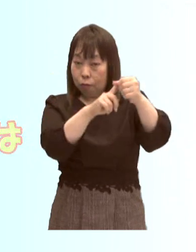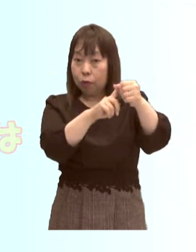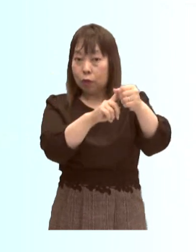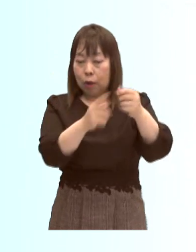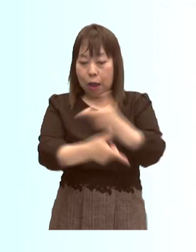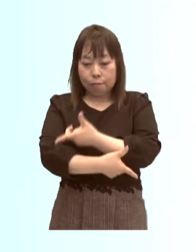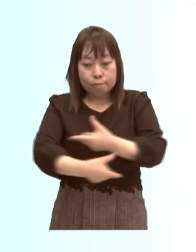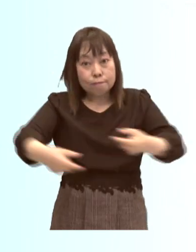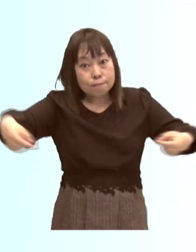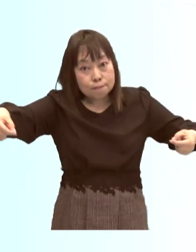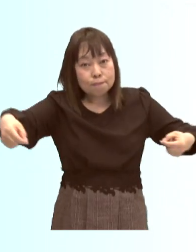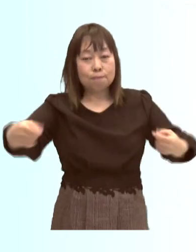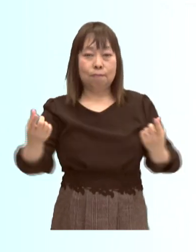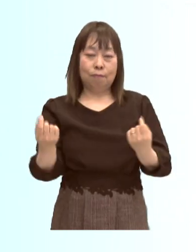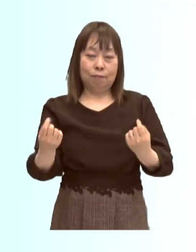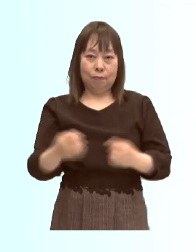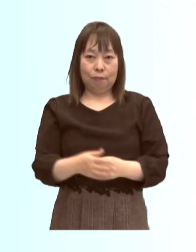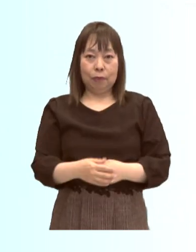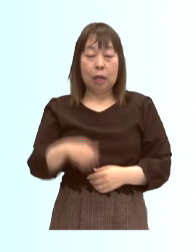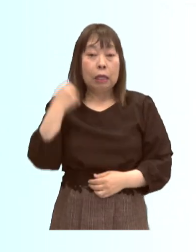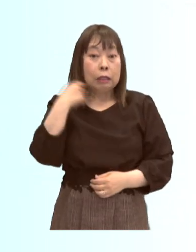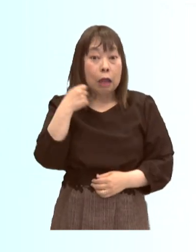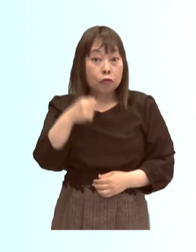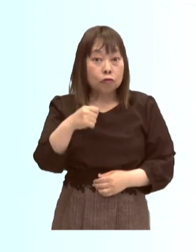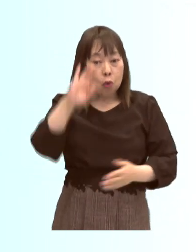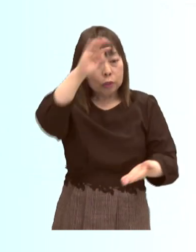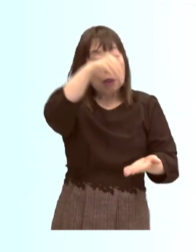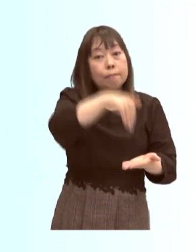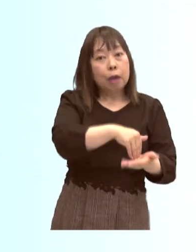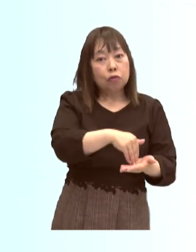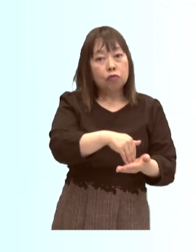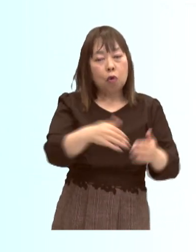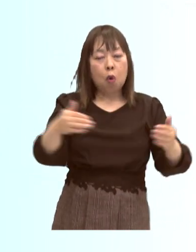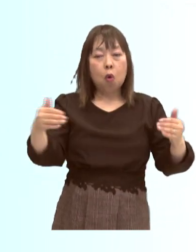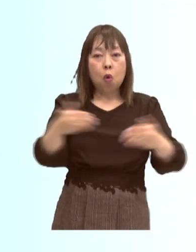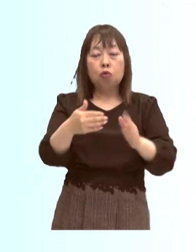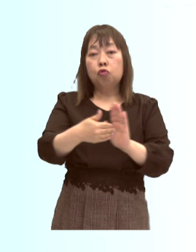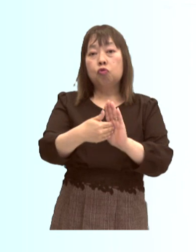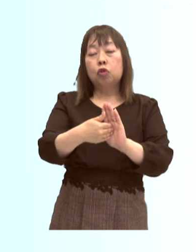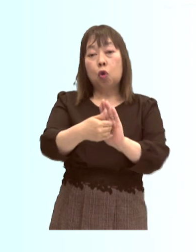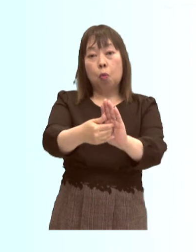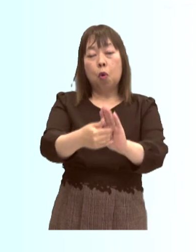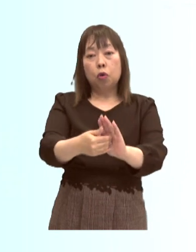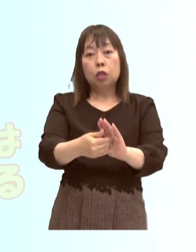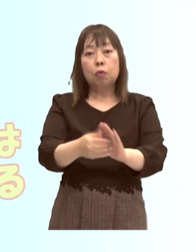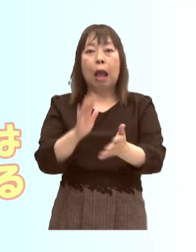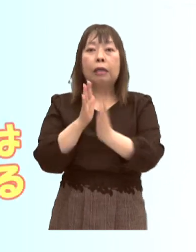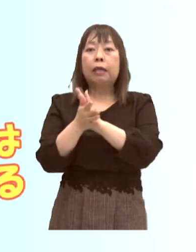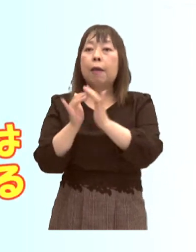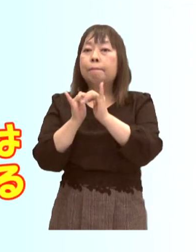。夏と年末の交通事故防止運動は県民運動となっており、